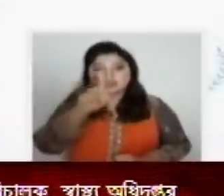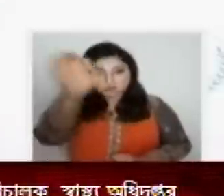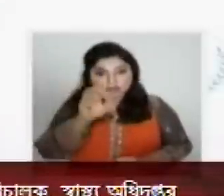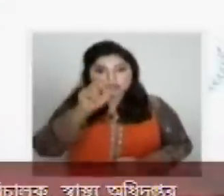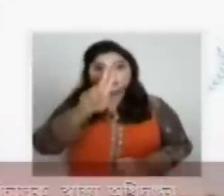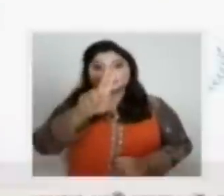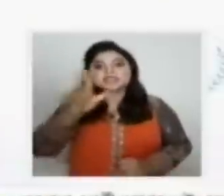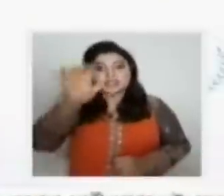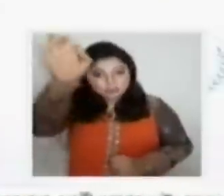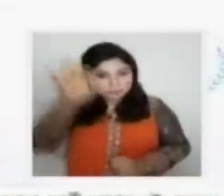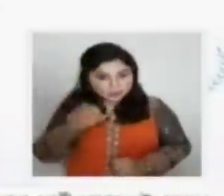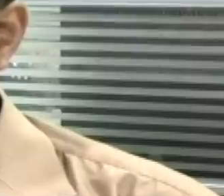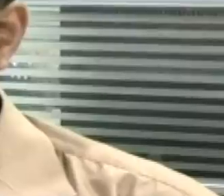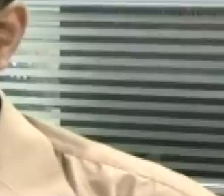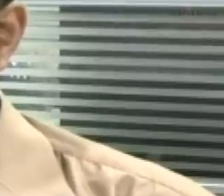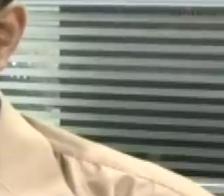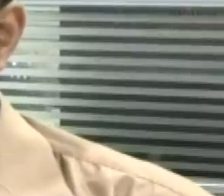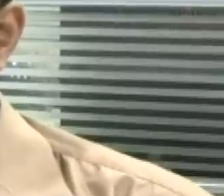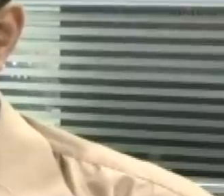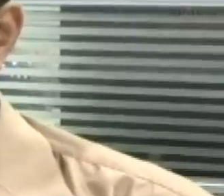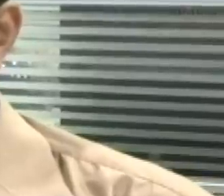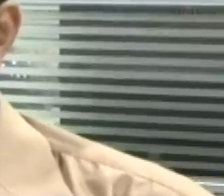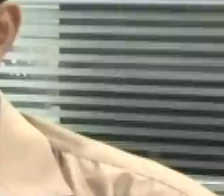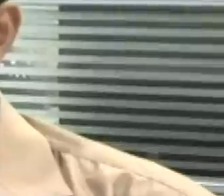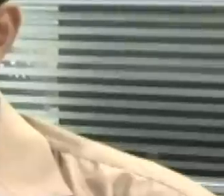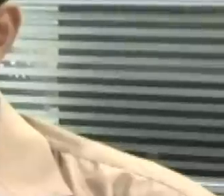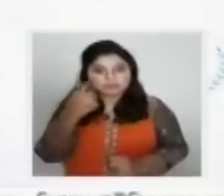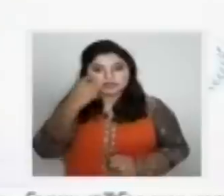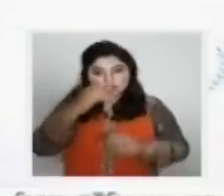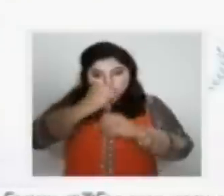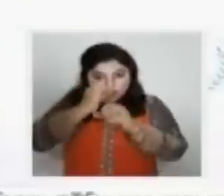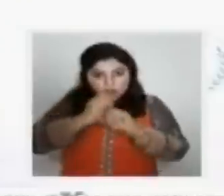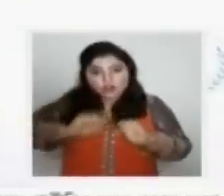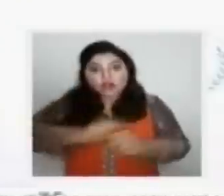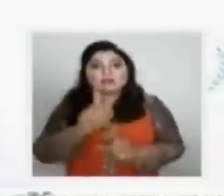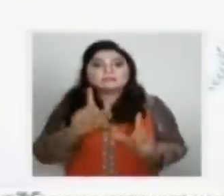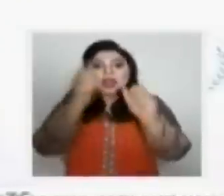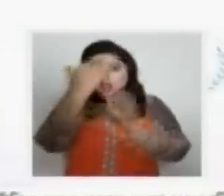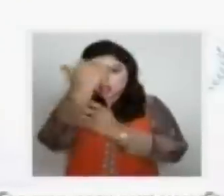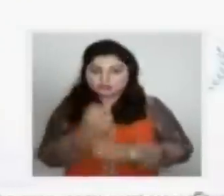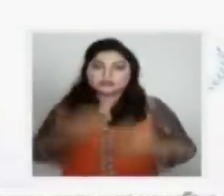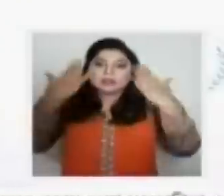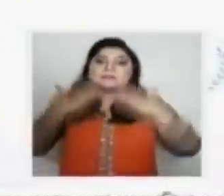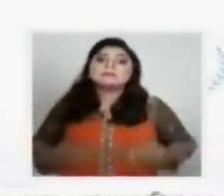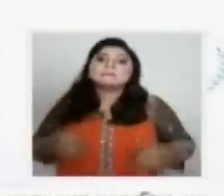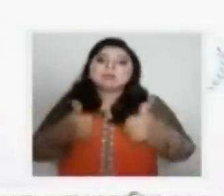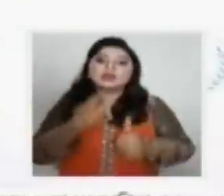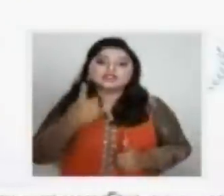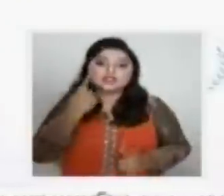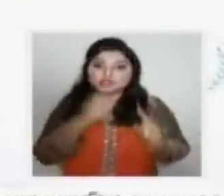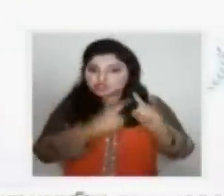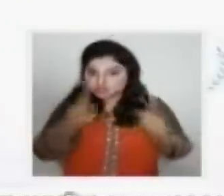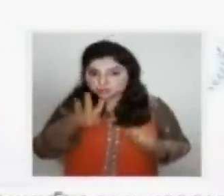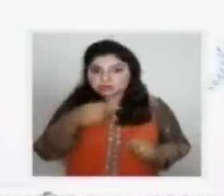1,56,391 জন। 24 ঘন্টায় শনাক্তের হার 21.26% এবং এ পর্যন্ত শনাক্তের হার